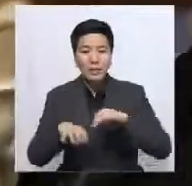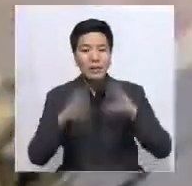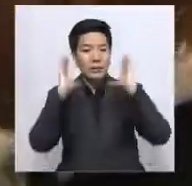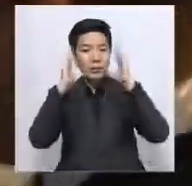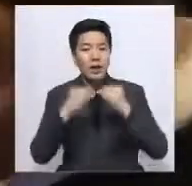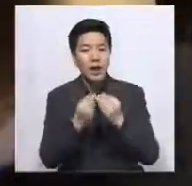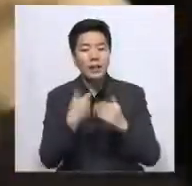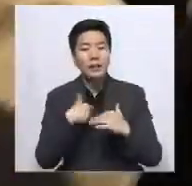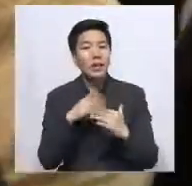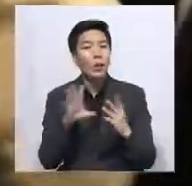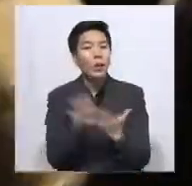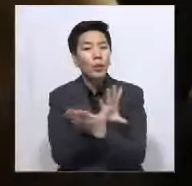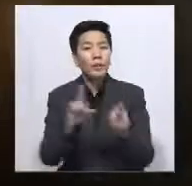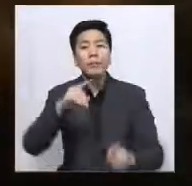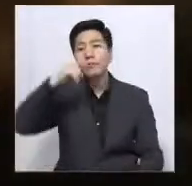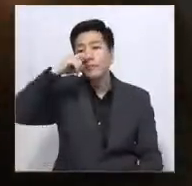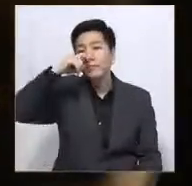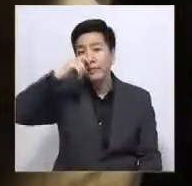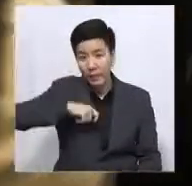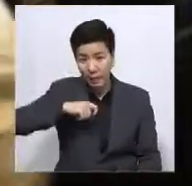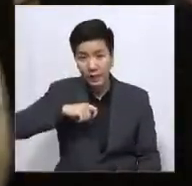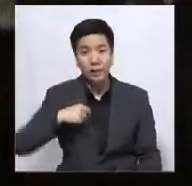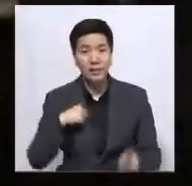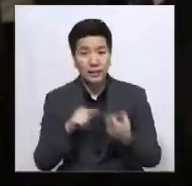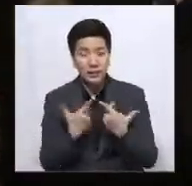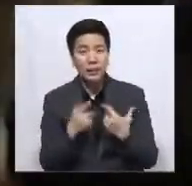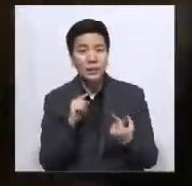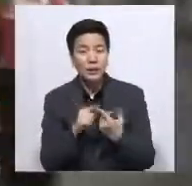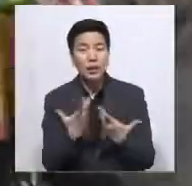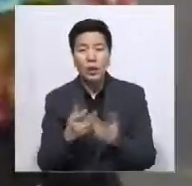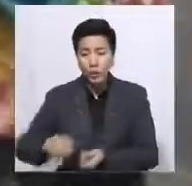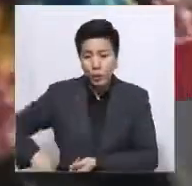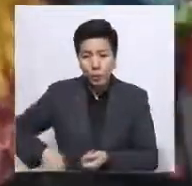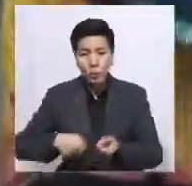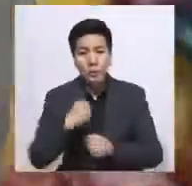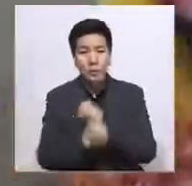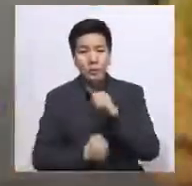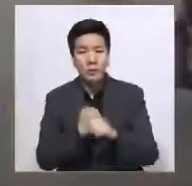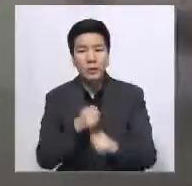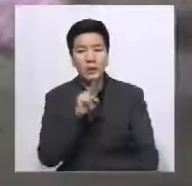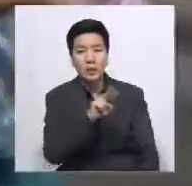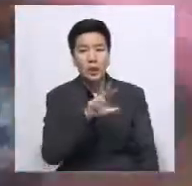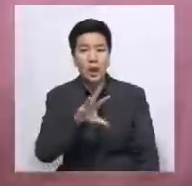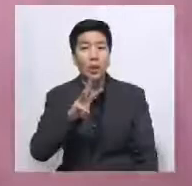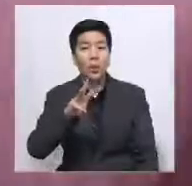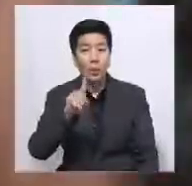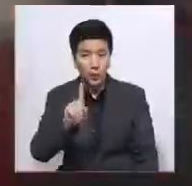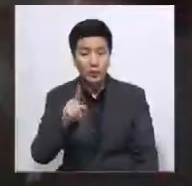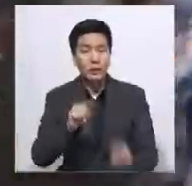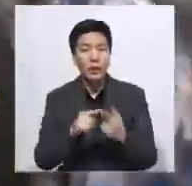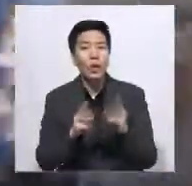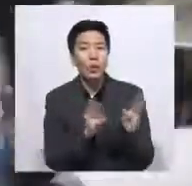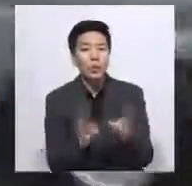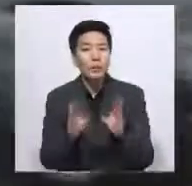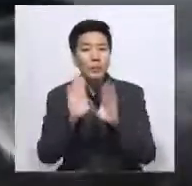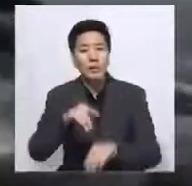งค์เพื่อสืบสานคุณค่าทางวัฒนธรรมเนื่องในประเพณีสงกรานต์ประจำปี2561สงกรานต์วิถี